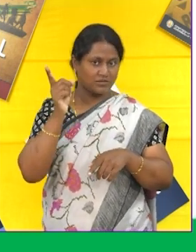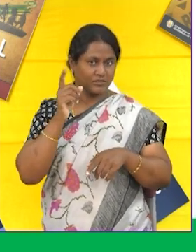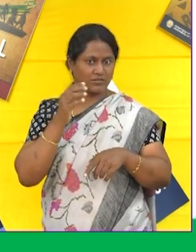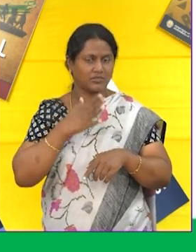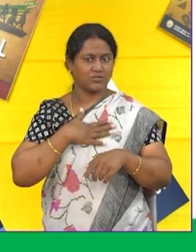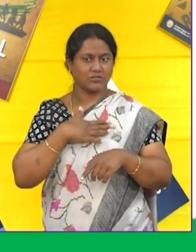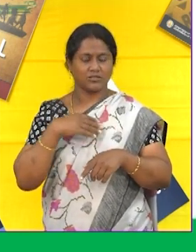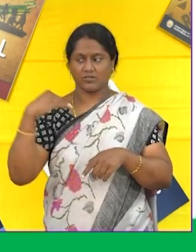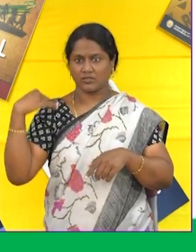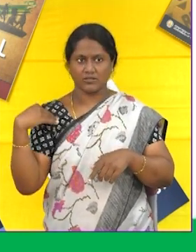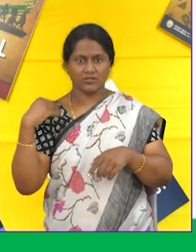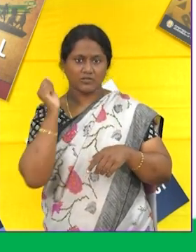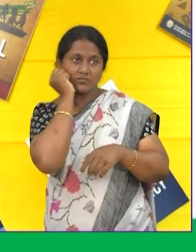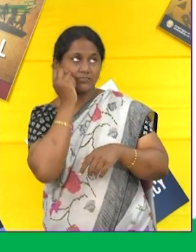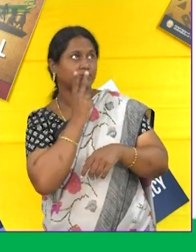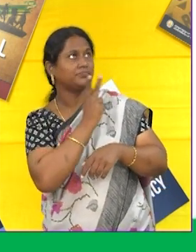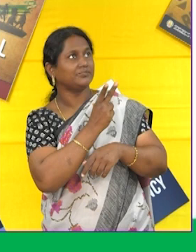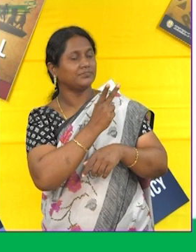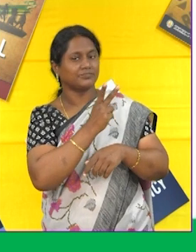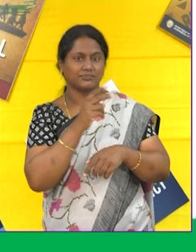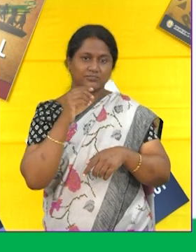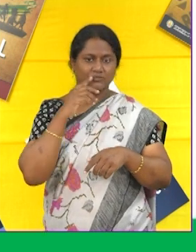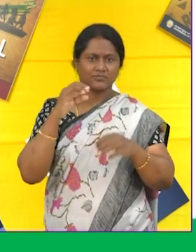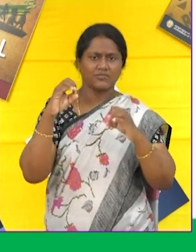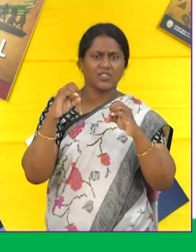Burglars, she shouted intuitively.